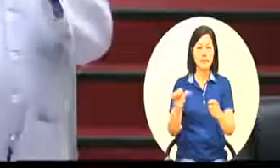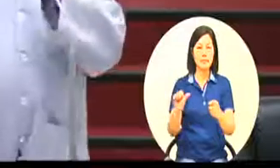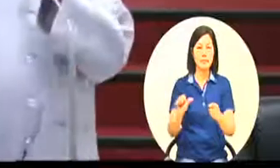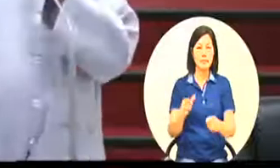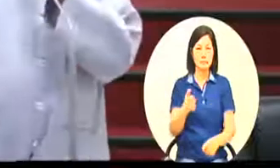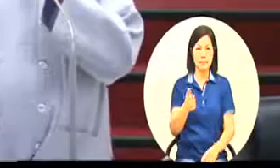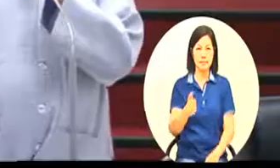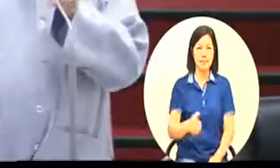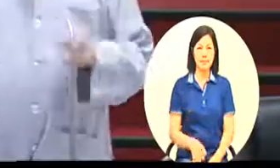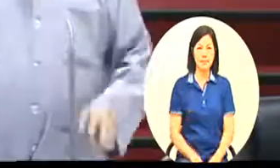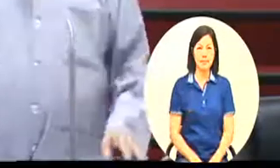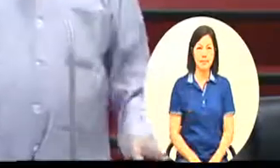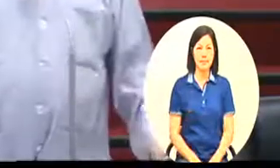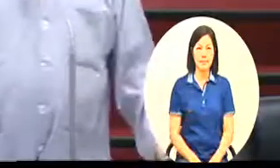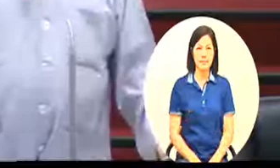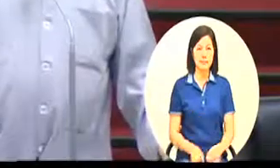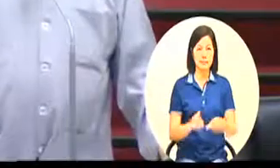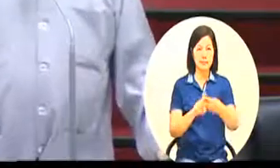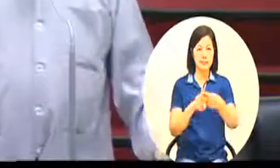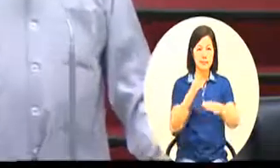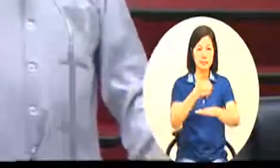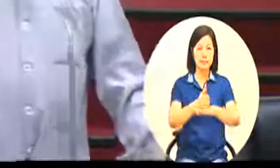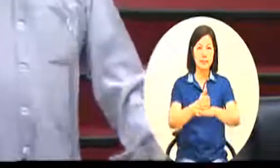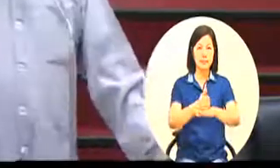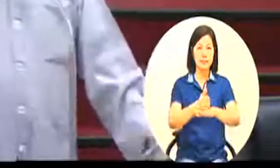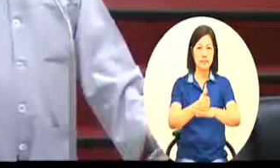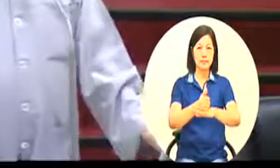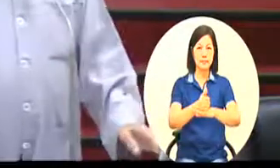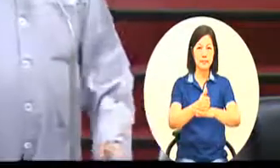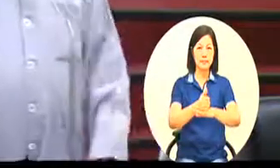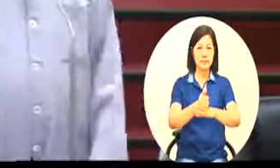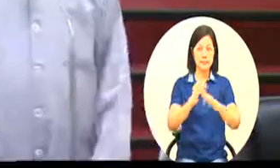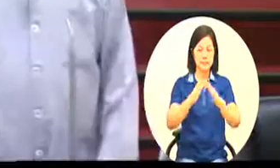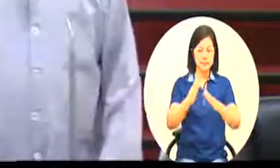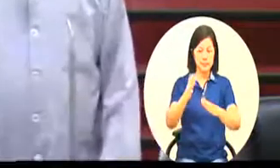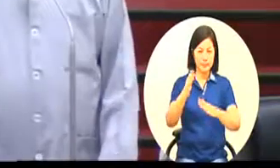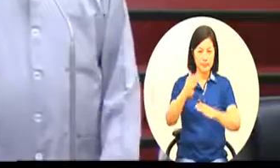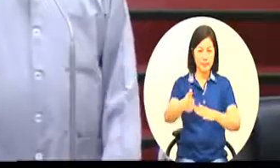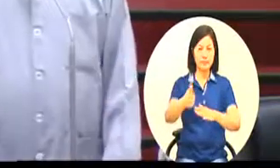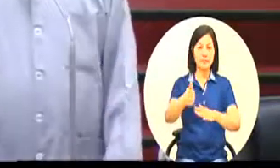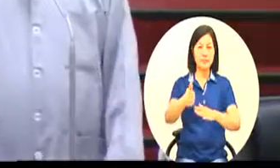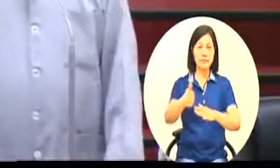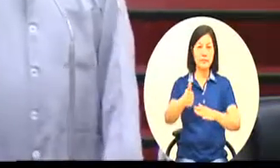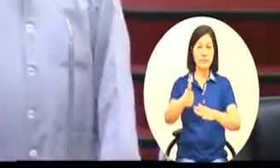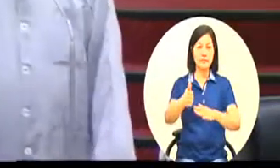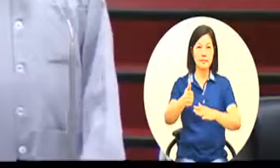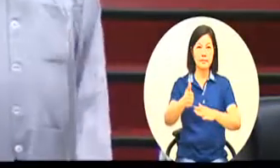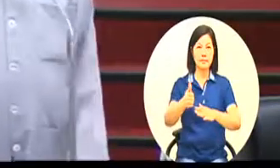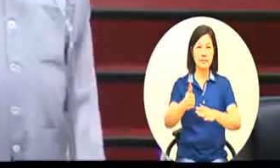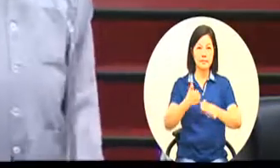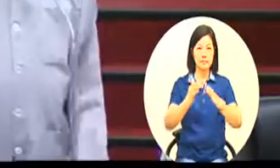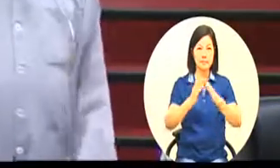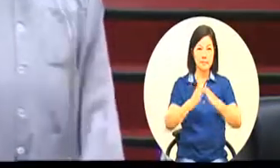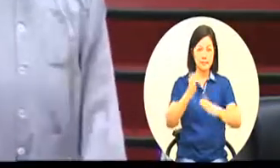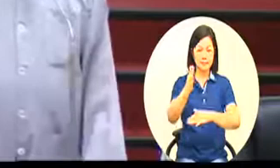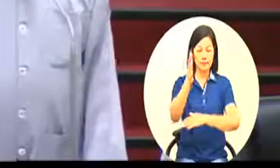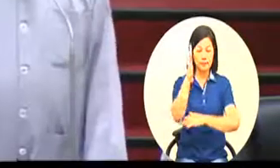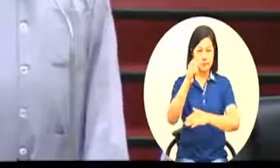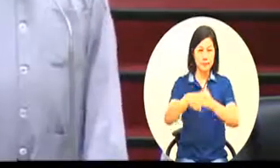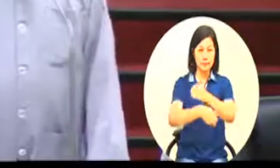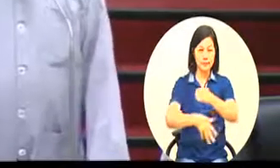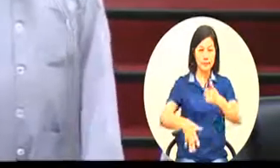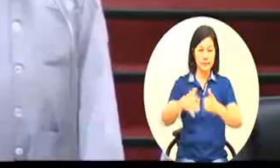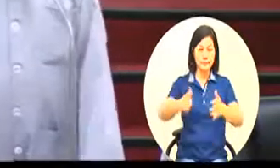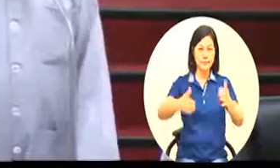你。 主席，咱的市长，咱的市府各位长官同仁，各